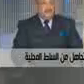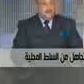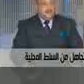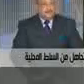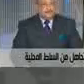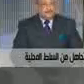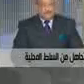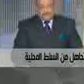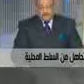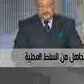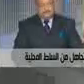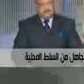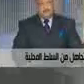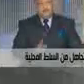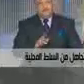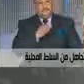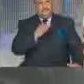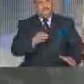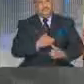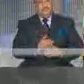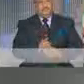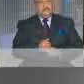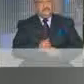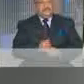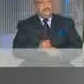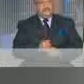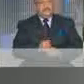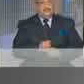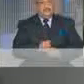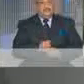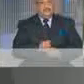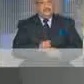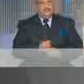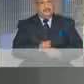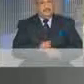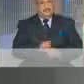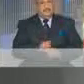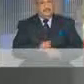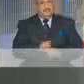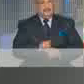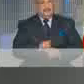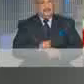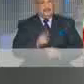أنا يتمثل في رسكلة وتثمين النفايات، ونحن القصرين تعتمد كان على